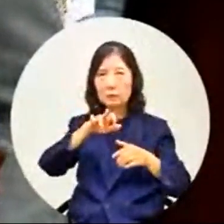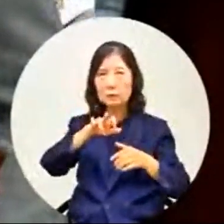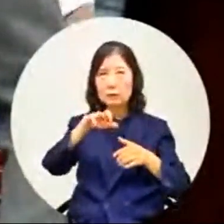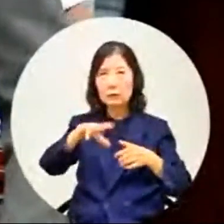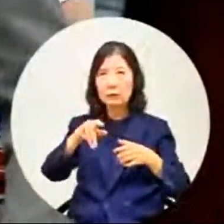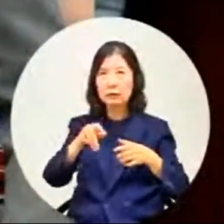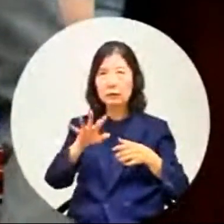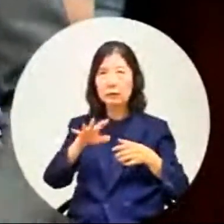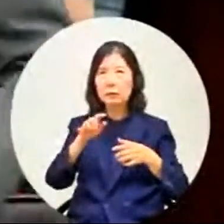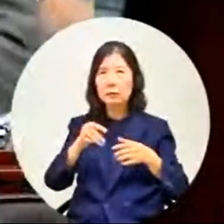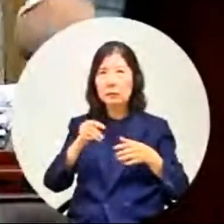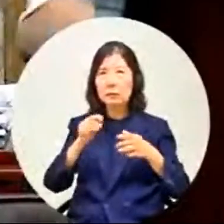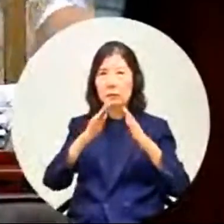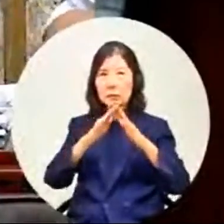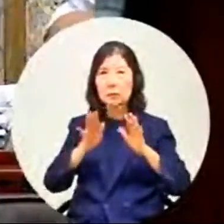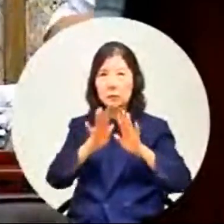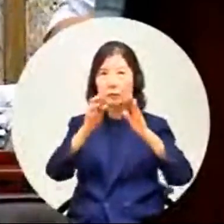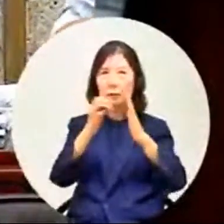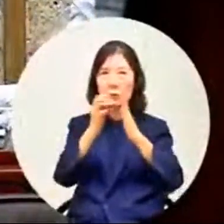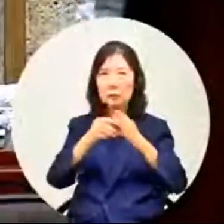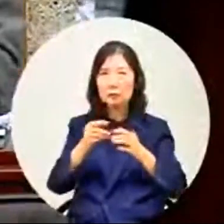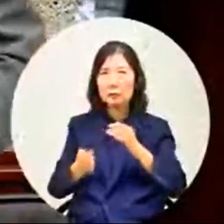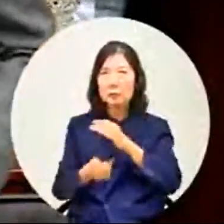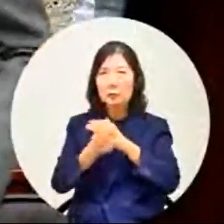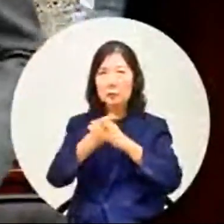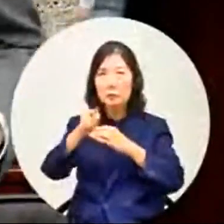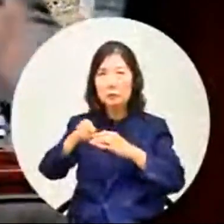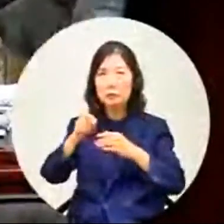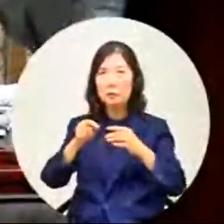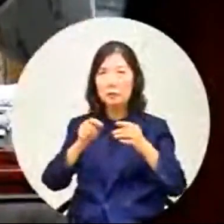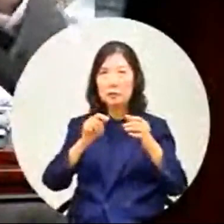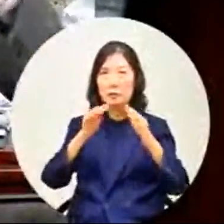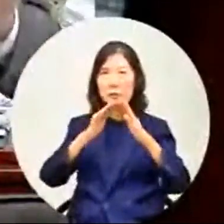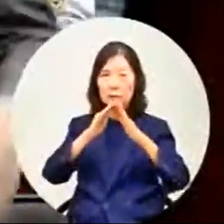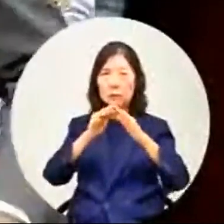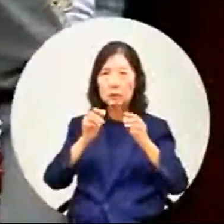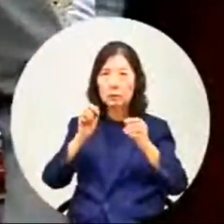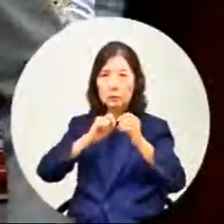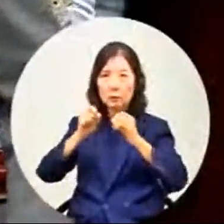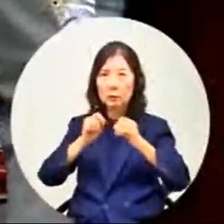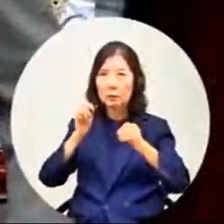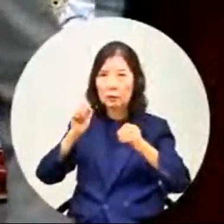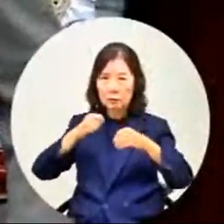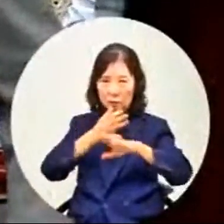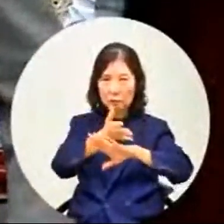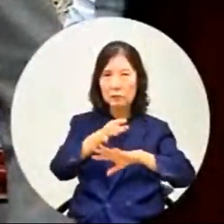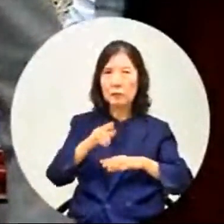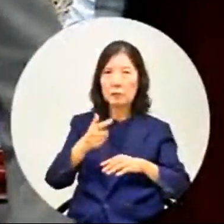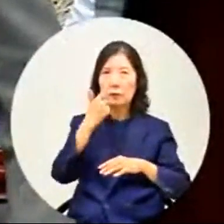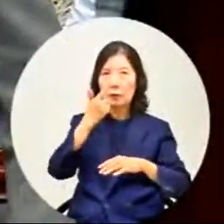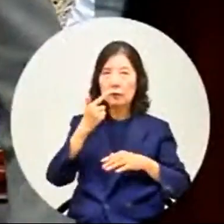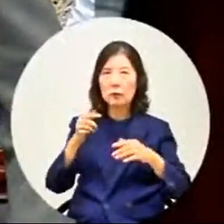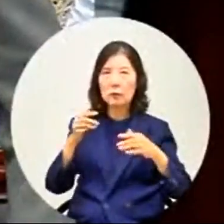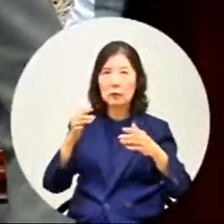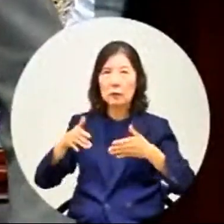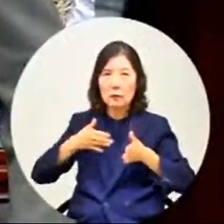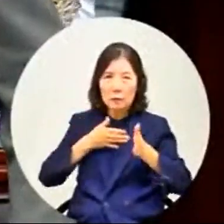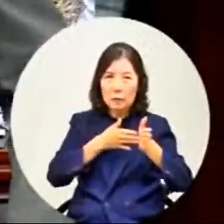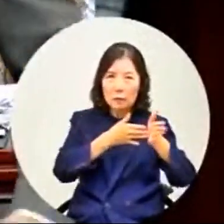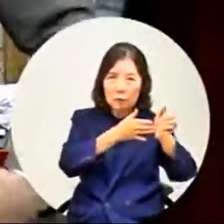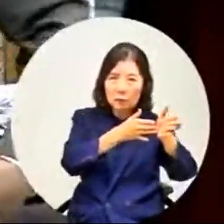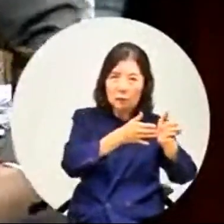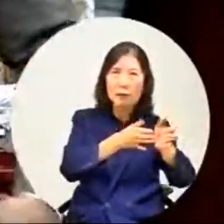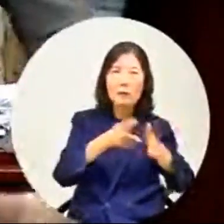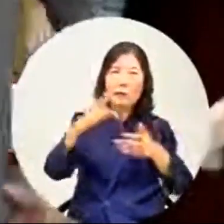局，我也积极的去拜托他们赶快把整个都计赶快让它过，这样我们可以减缓我们整个轻轨部分的一个租